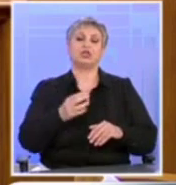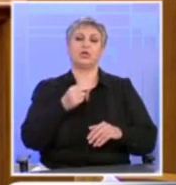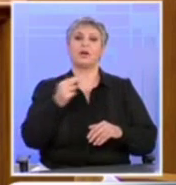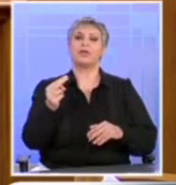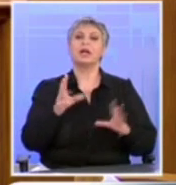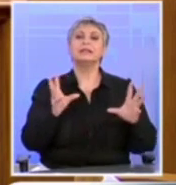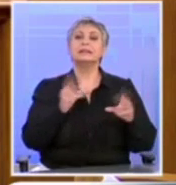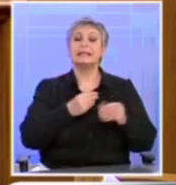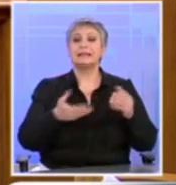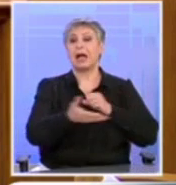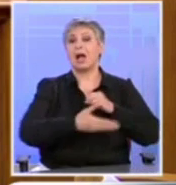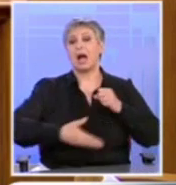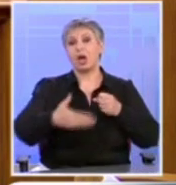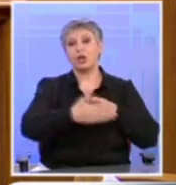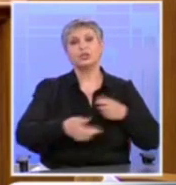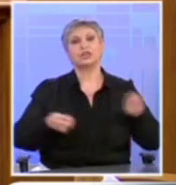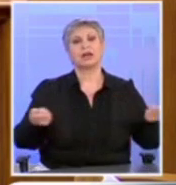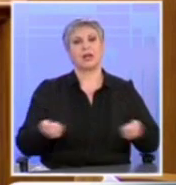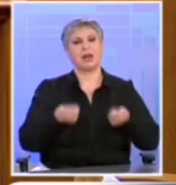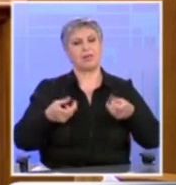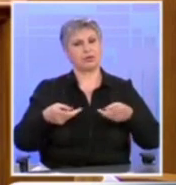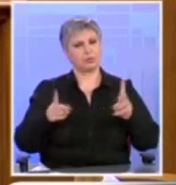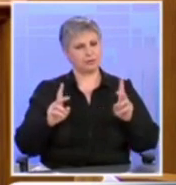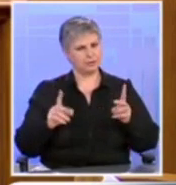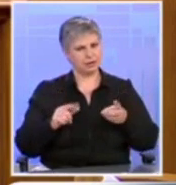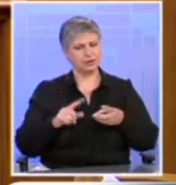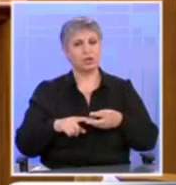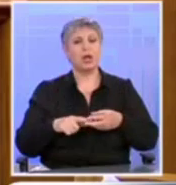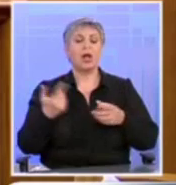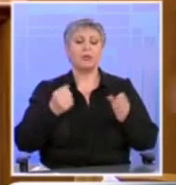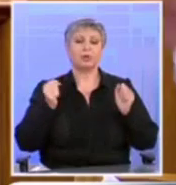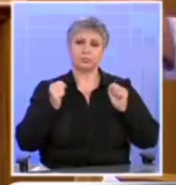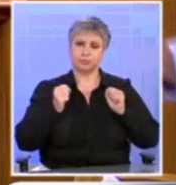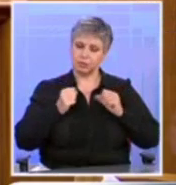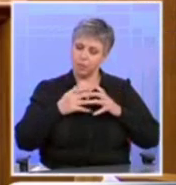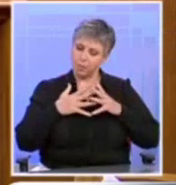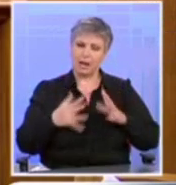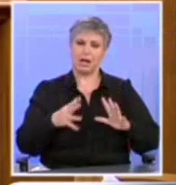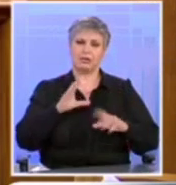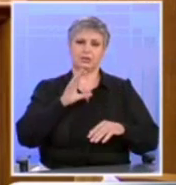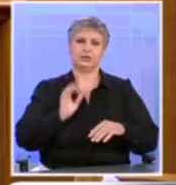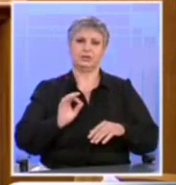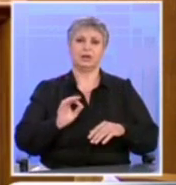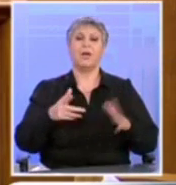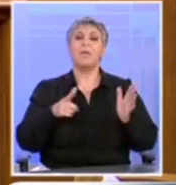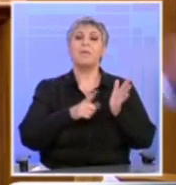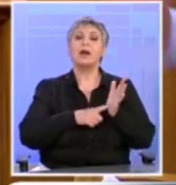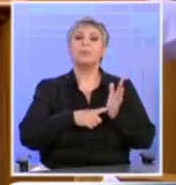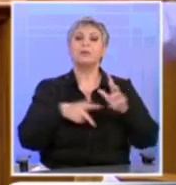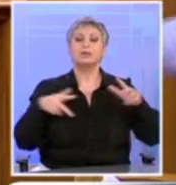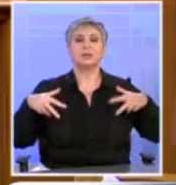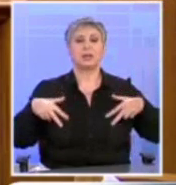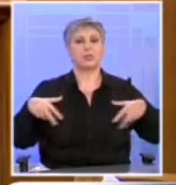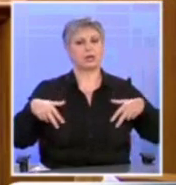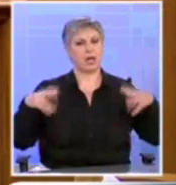τους ελεύθερους επαγγελματίες. Οι επιβαρύνσεις είναι μεγάλες, θα πρέπει οι αρμόδιοι υπουργοί και κυρίως